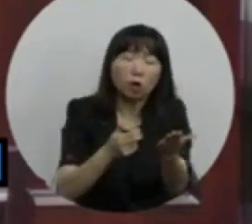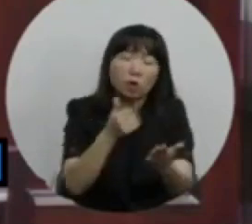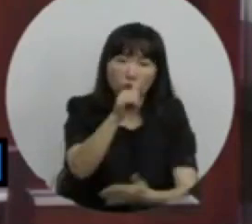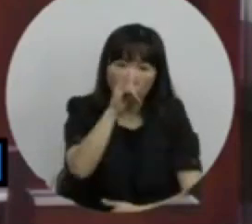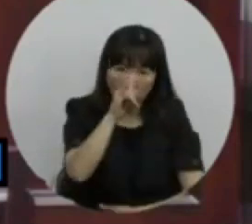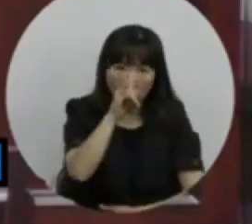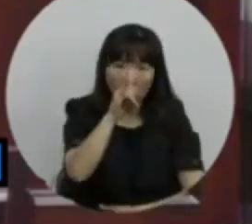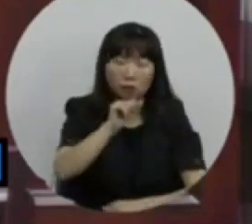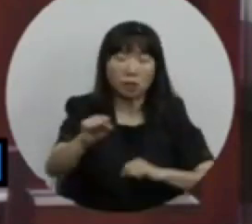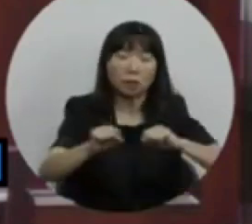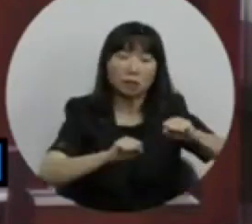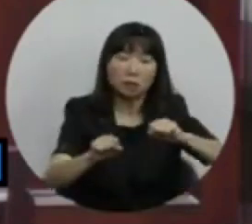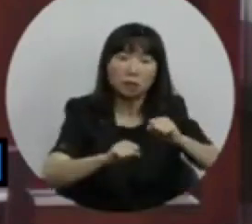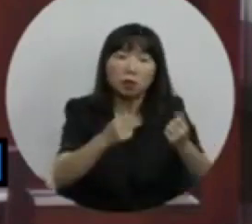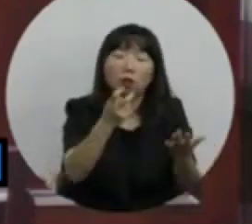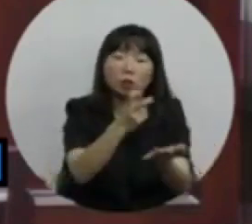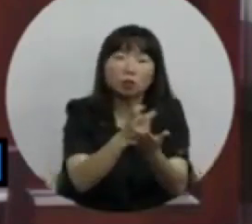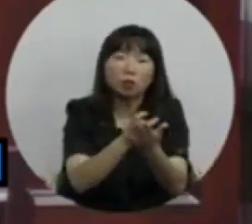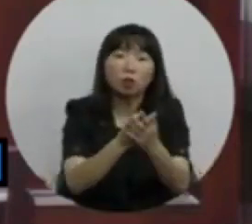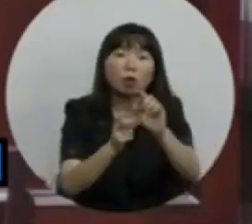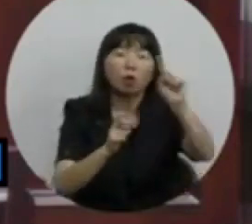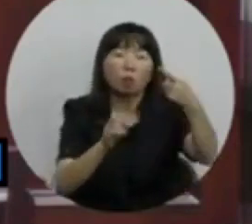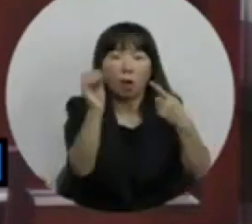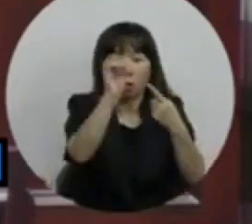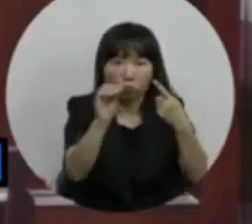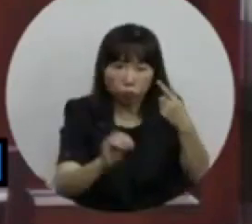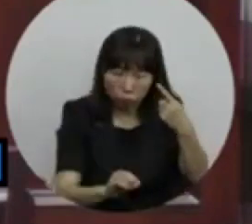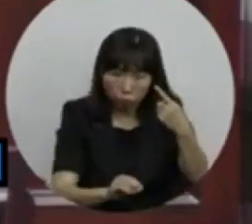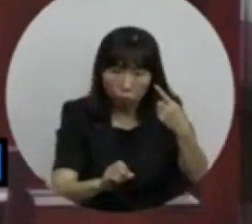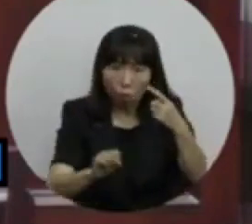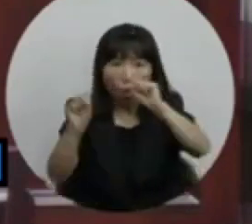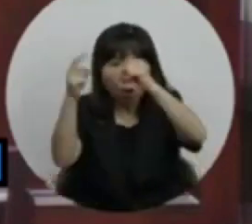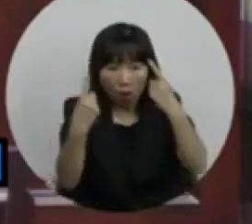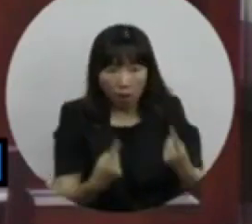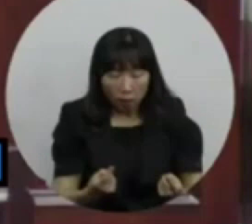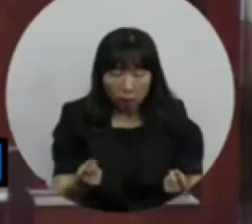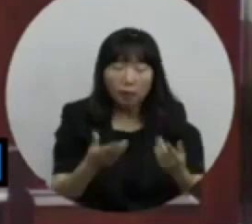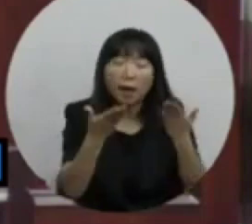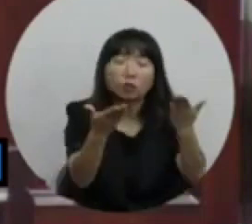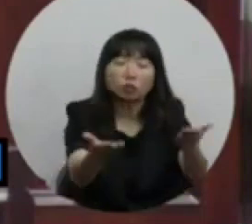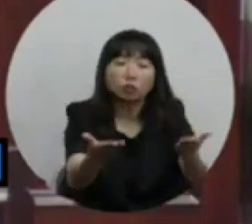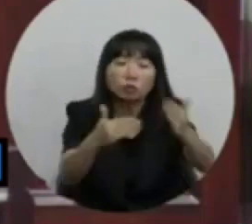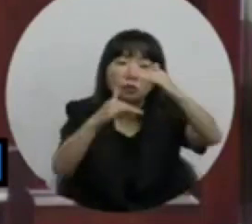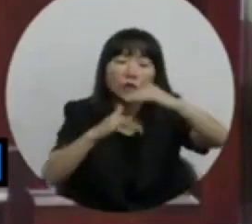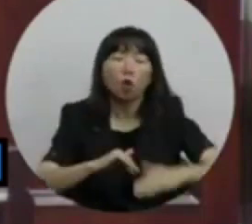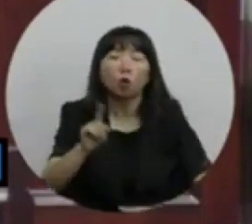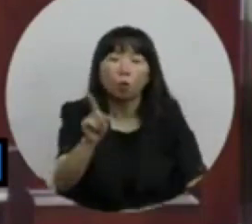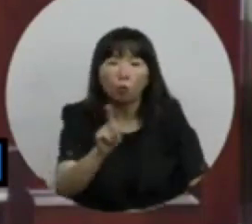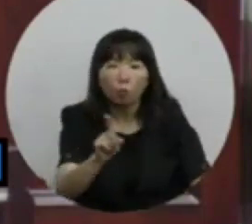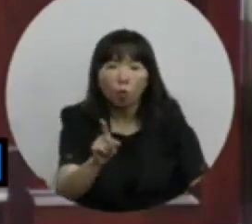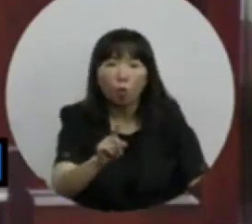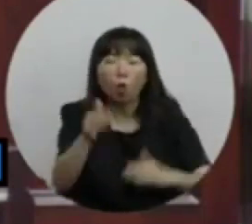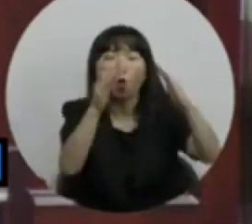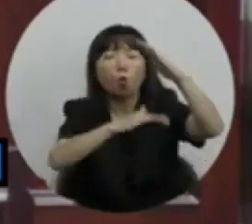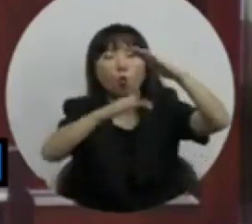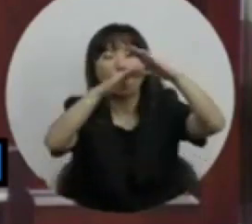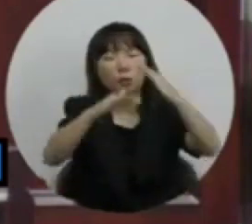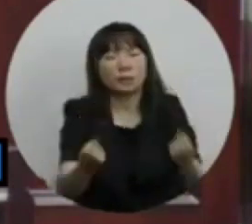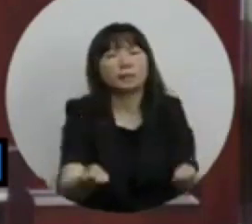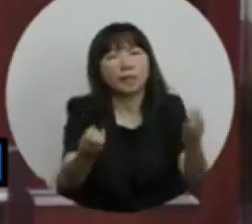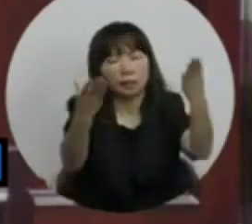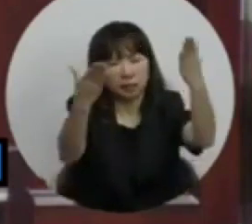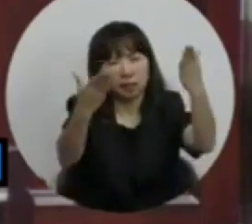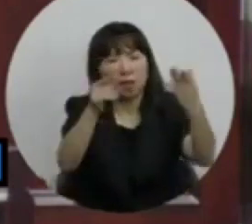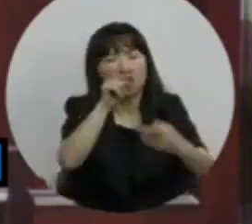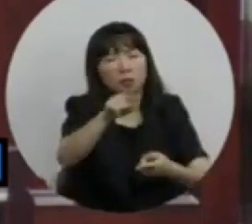시행령에 보면은 100% 감면은 공식 행사, 그에 준하는 활동 이렇게 하도록